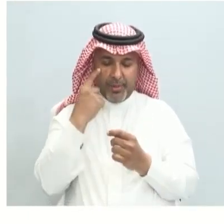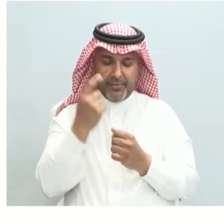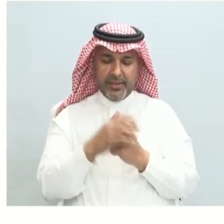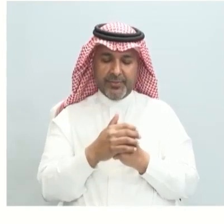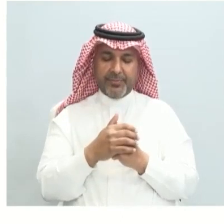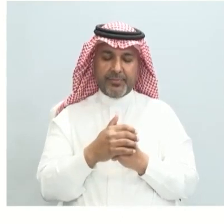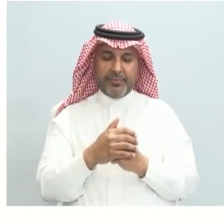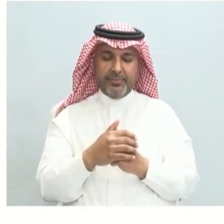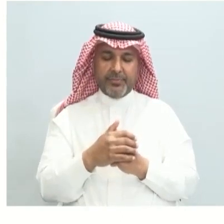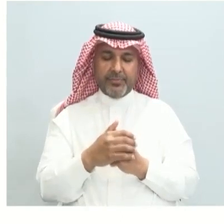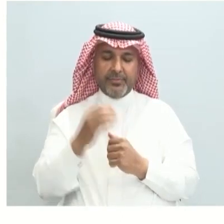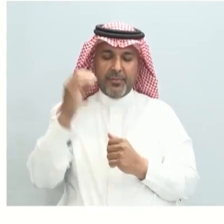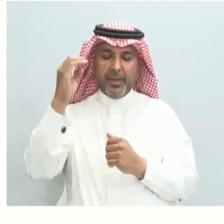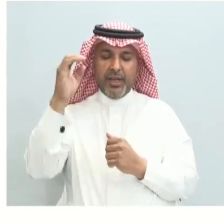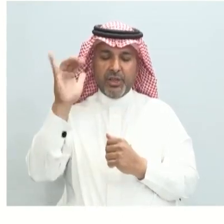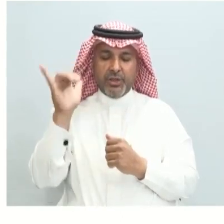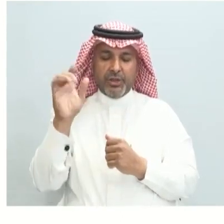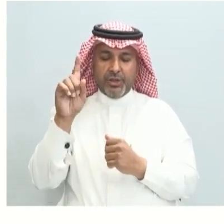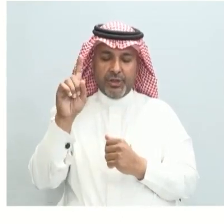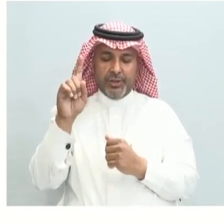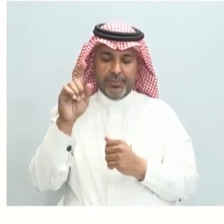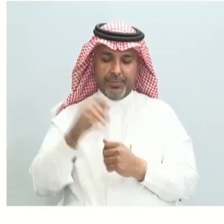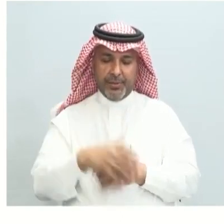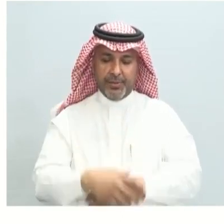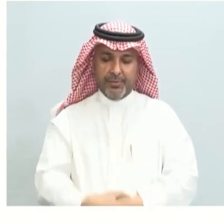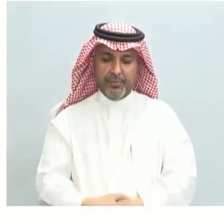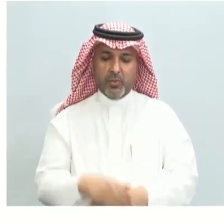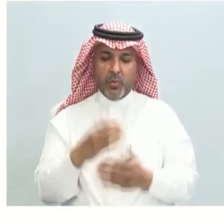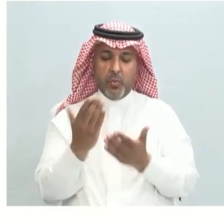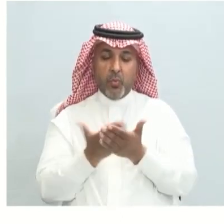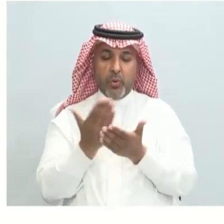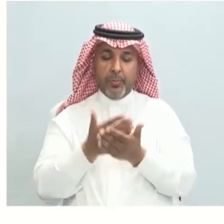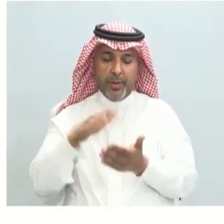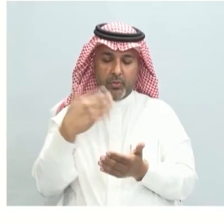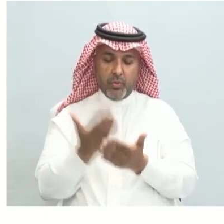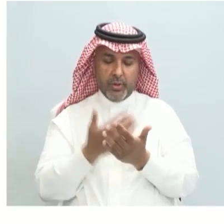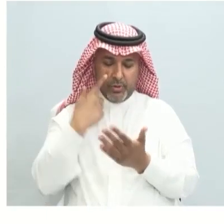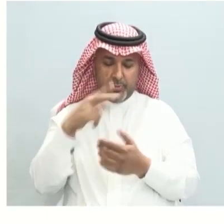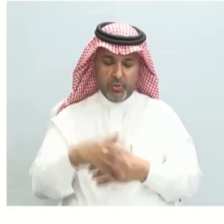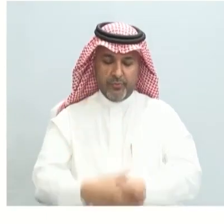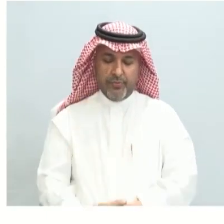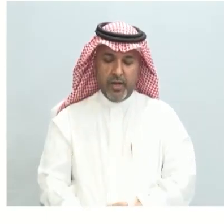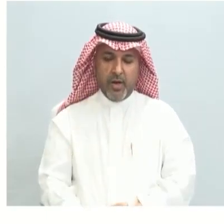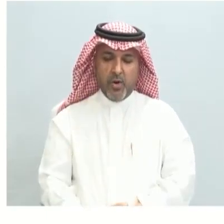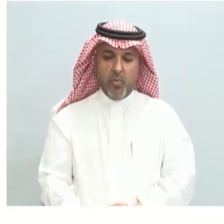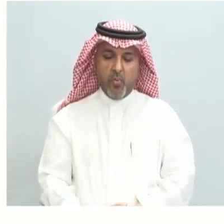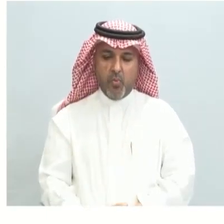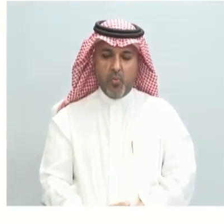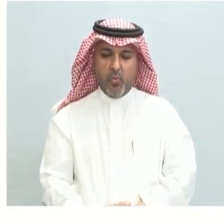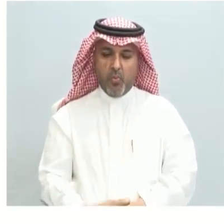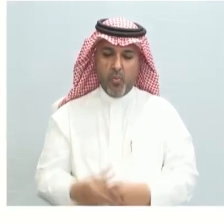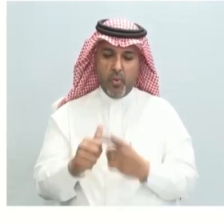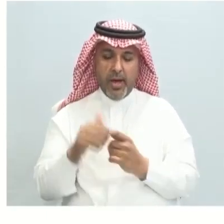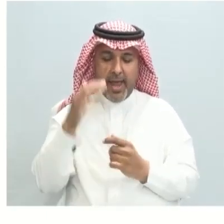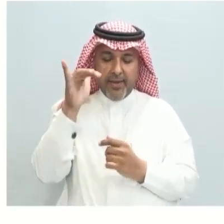Y بإعتبارها دالة في الزمن T ثم مثلها بيانياً ممتاز الآن احنا نعرف أن الدالة